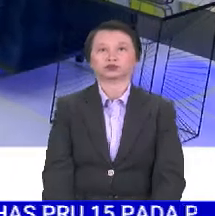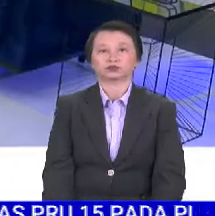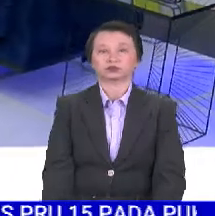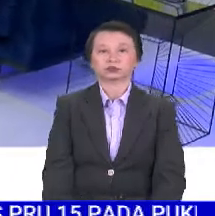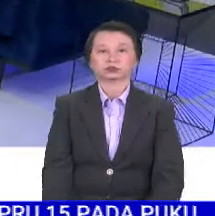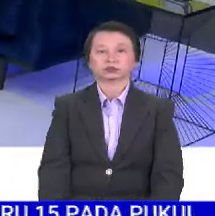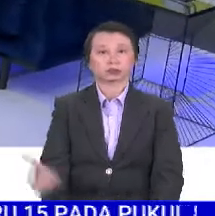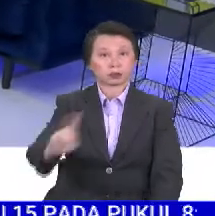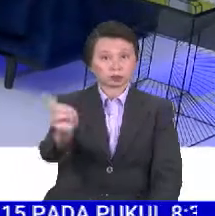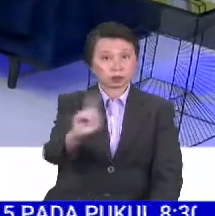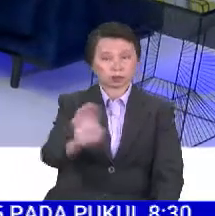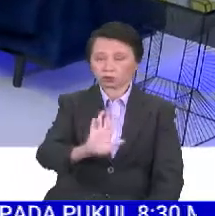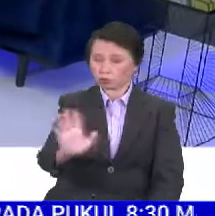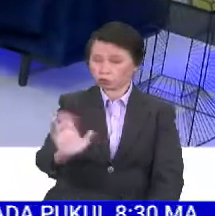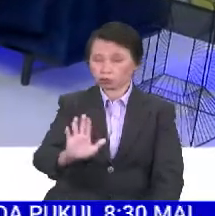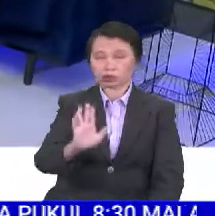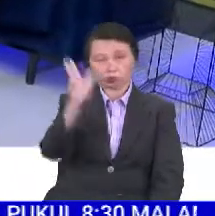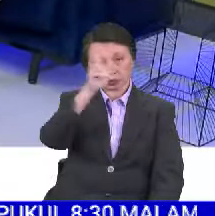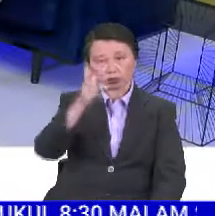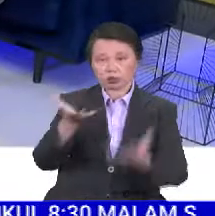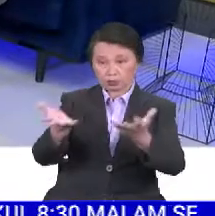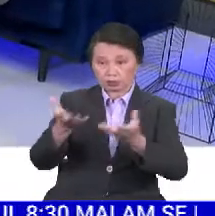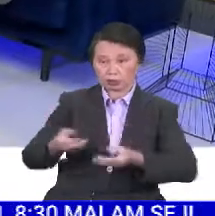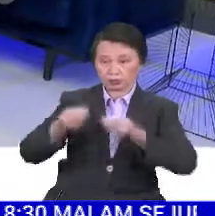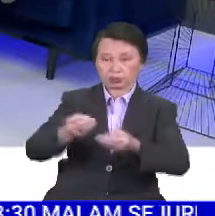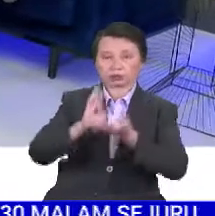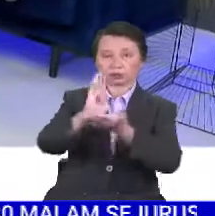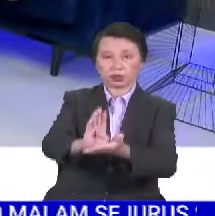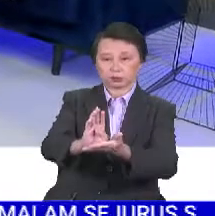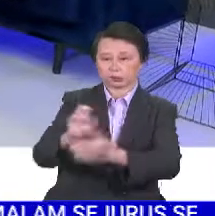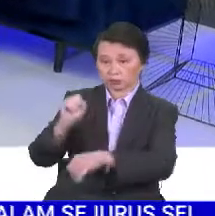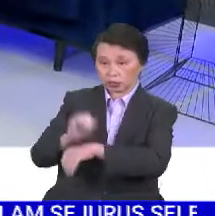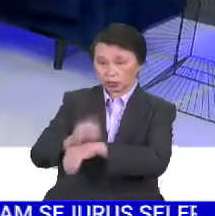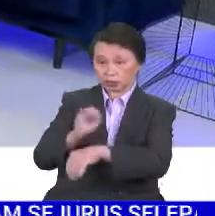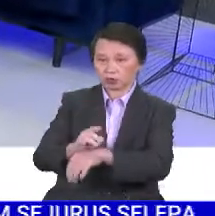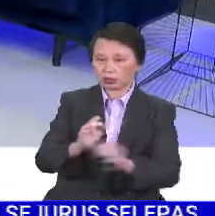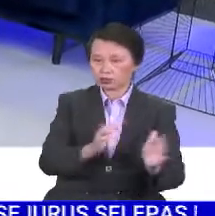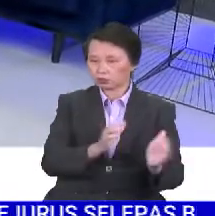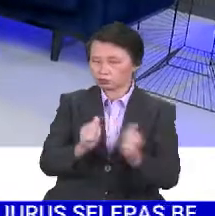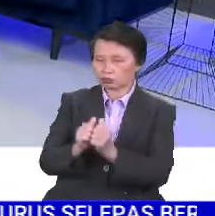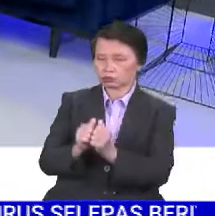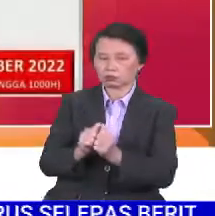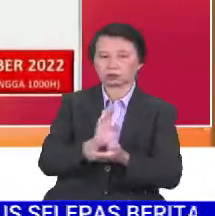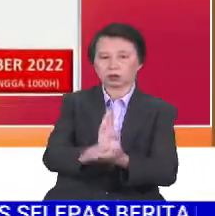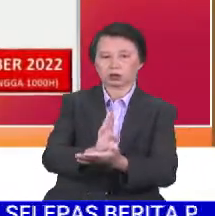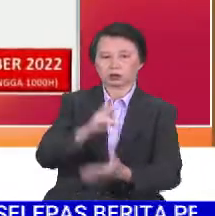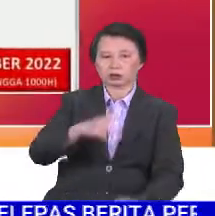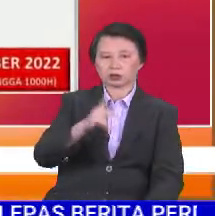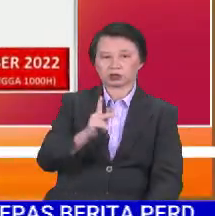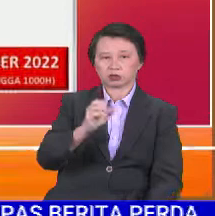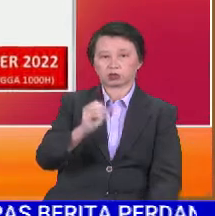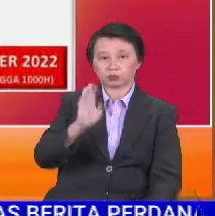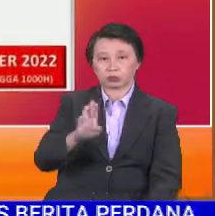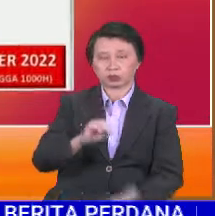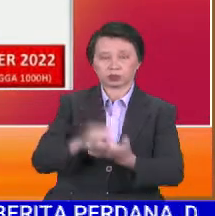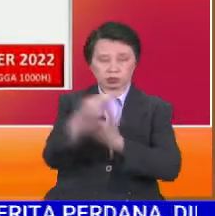Dalam pada itu, mana-mana bukan kerajaan yang ingin menyalurkan bantuan dinasihat membuat penyelarasan bersama bantuan PKOB